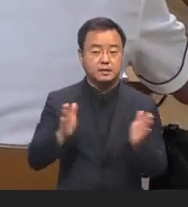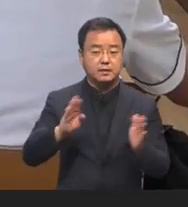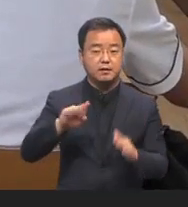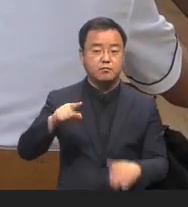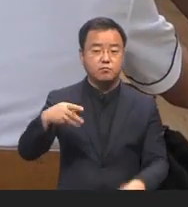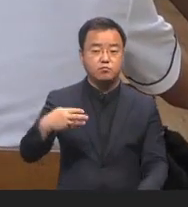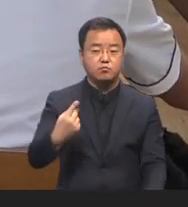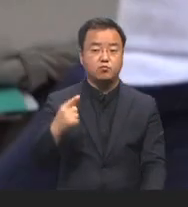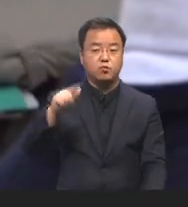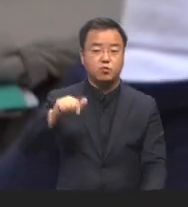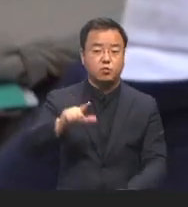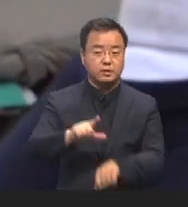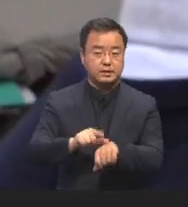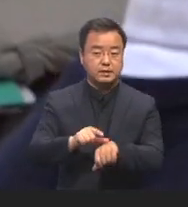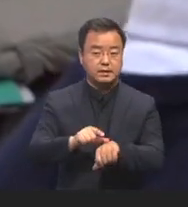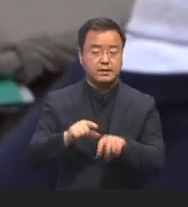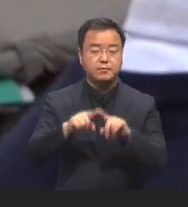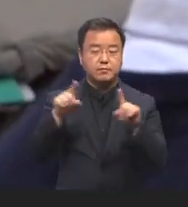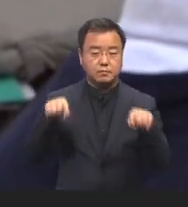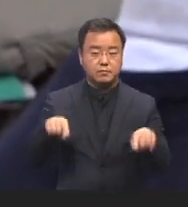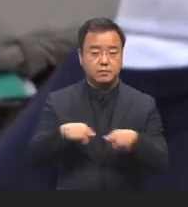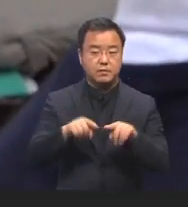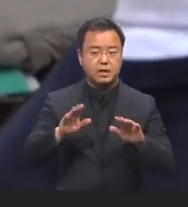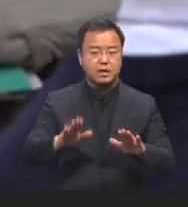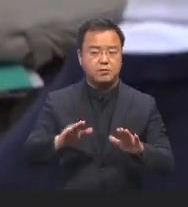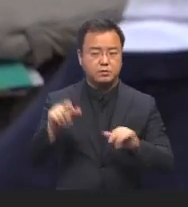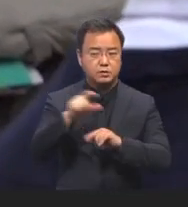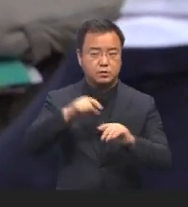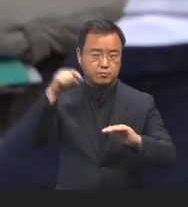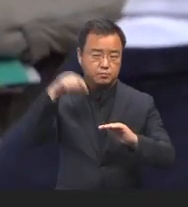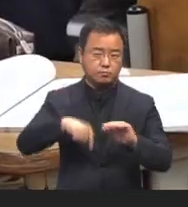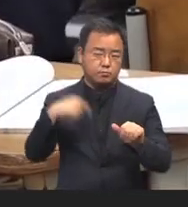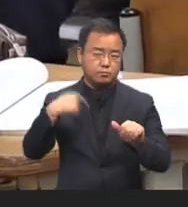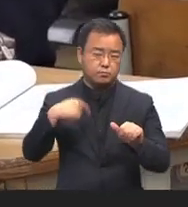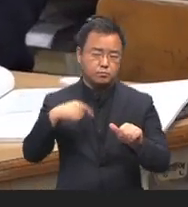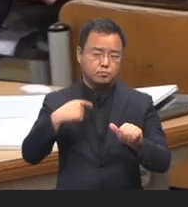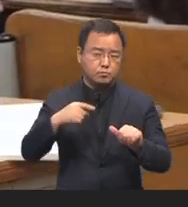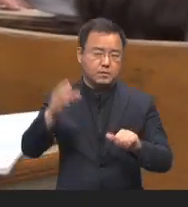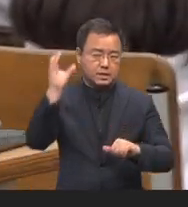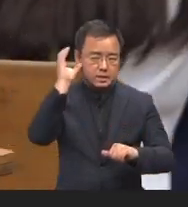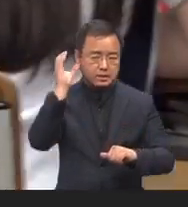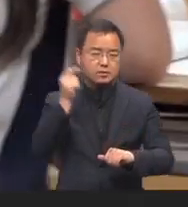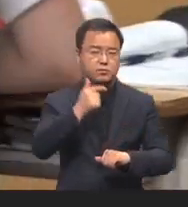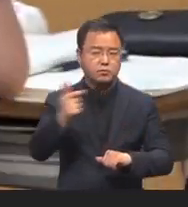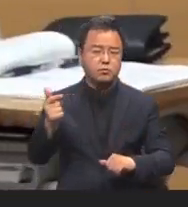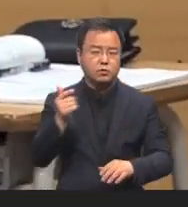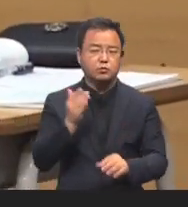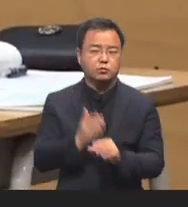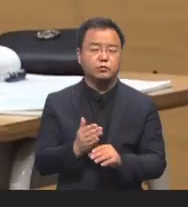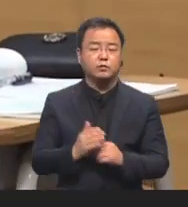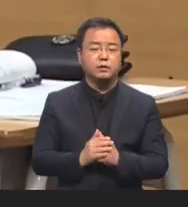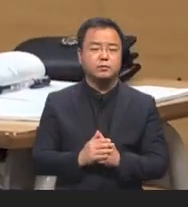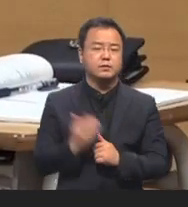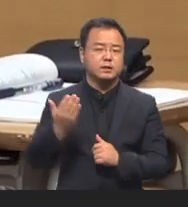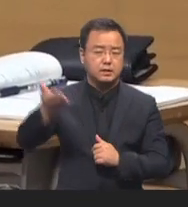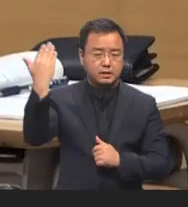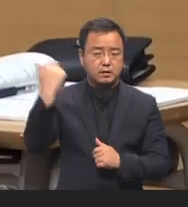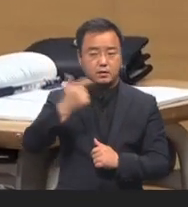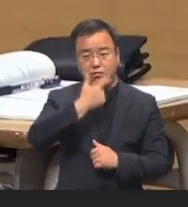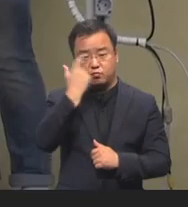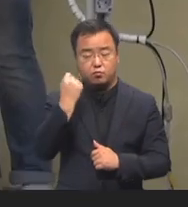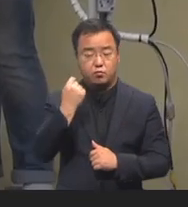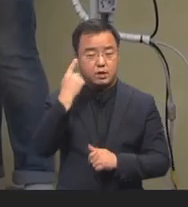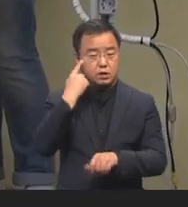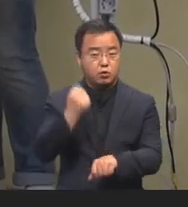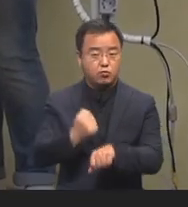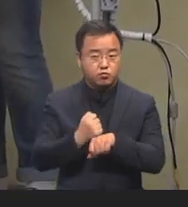수업의 흐름을 끊지 않고 심층적인 수업으로 교육의 질을 높일 수 있다는 기대를 모았습니다. 기존에 부족했던 실험이나